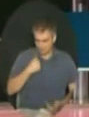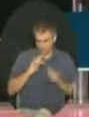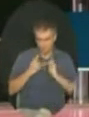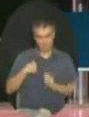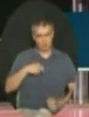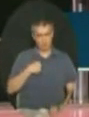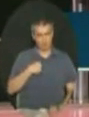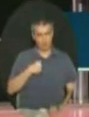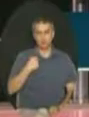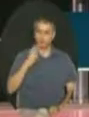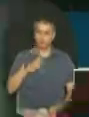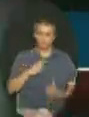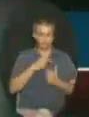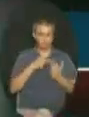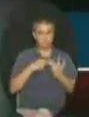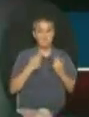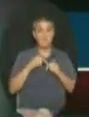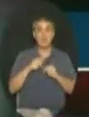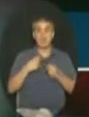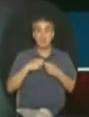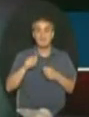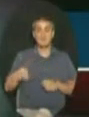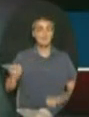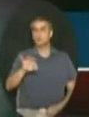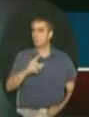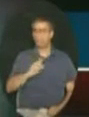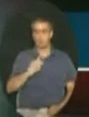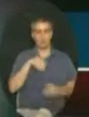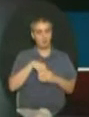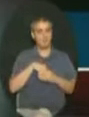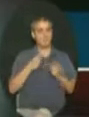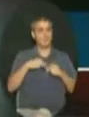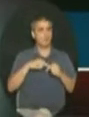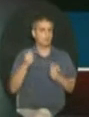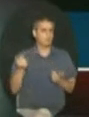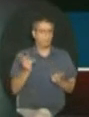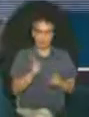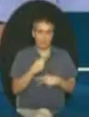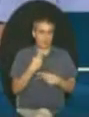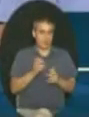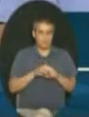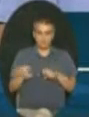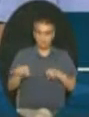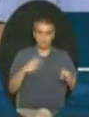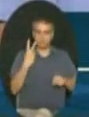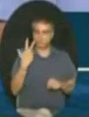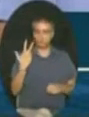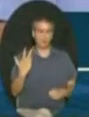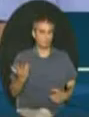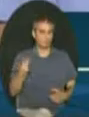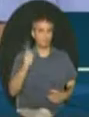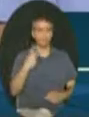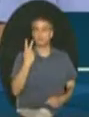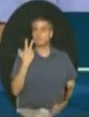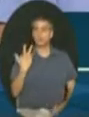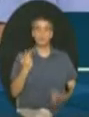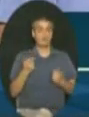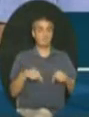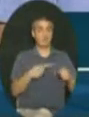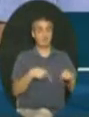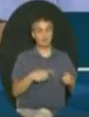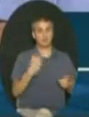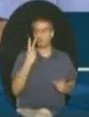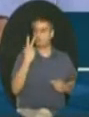בניגוד אלינו, שאנחנו עוד יש לנו כך וכך ועדות, לח"כים שלהם, הם לא מופיעים בוועדות ובצדק, הם פשוט לא יכולים להתפצל לשניים ולשלושה. יש להם שניים ושלושה